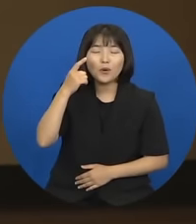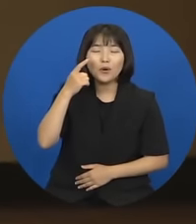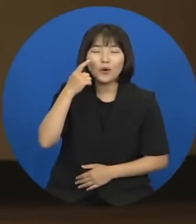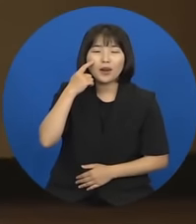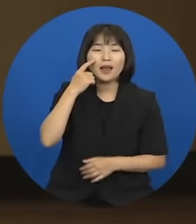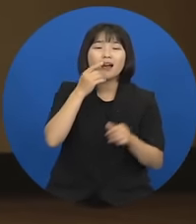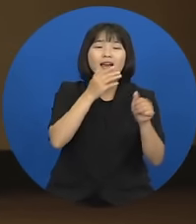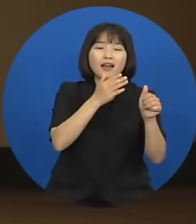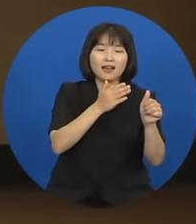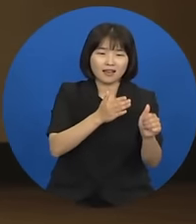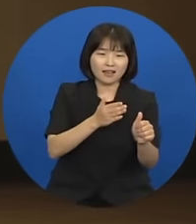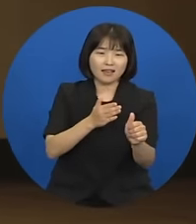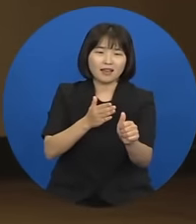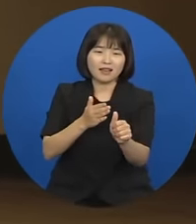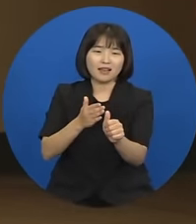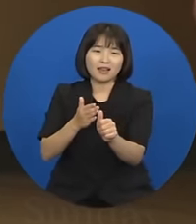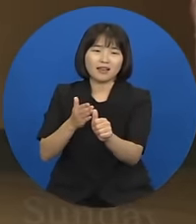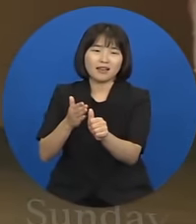생각해보라.